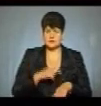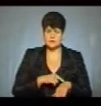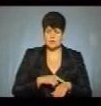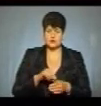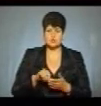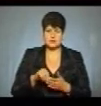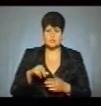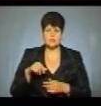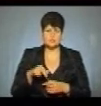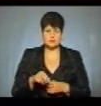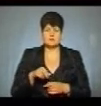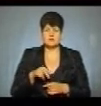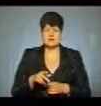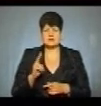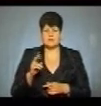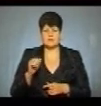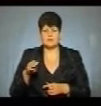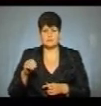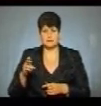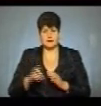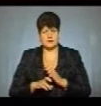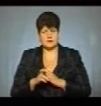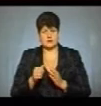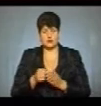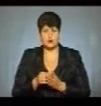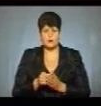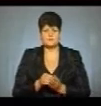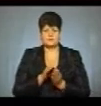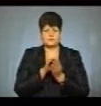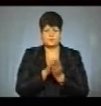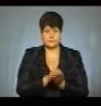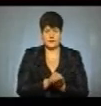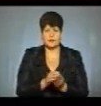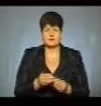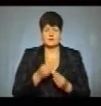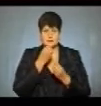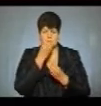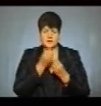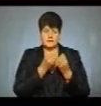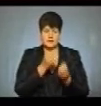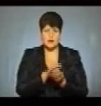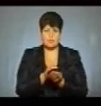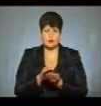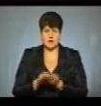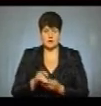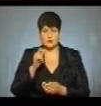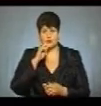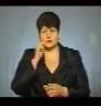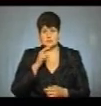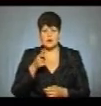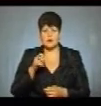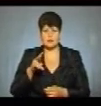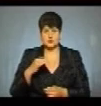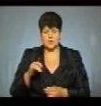учасники ходи вирушили від Архікатедрального собору до Миколинецького кладовища, де поклали квіти до могил бійців Української Галицької